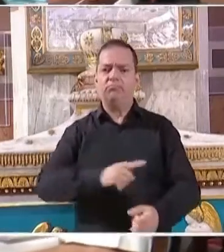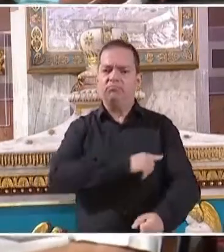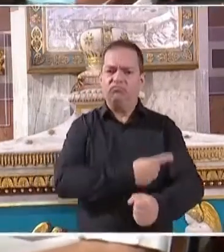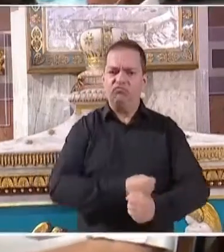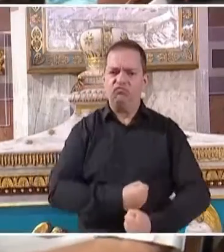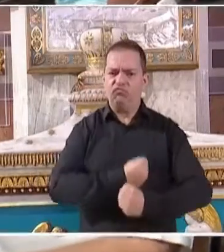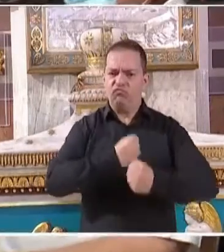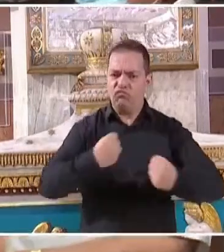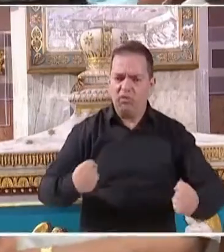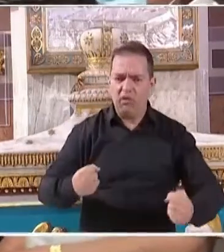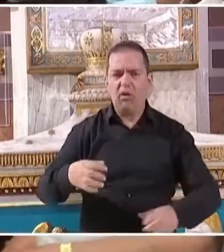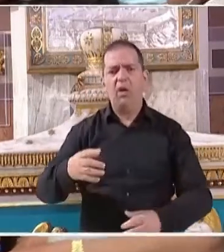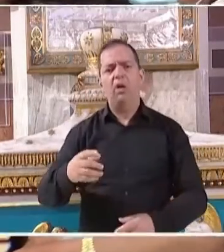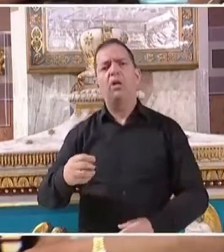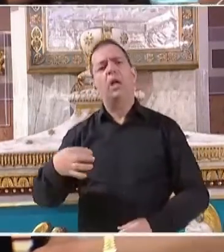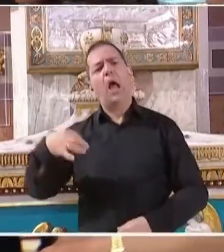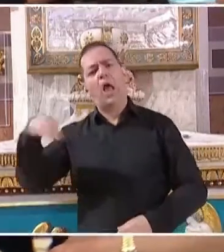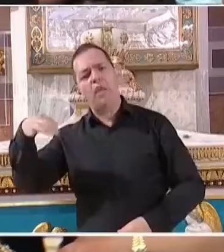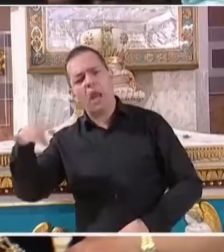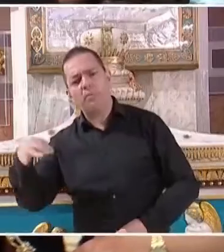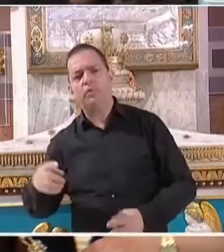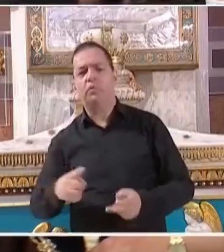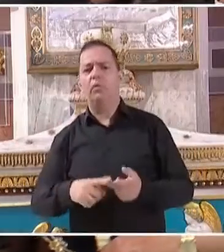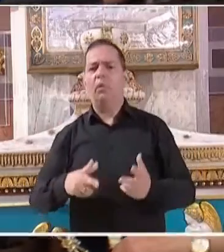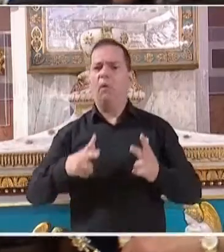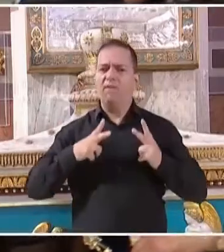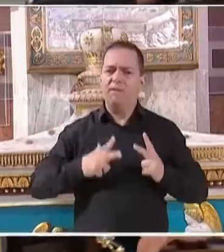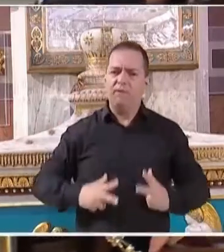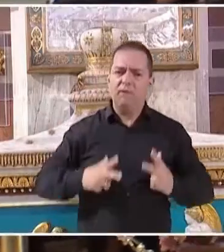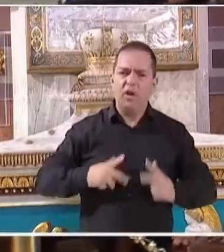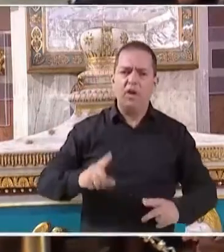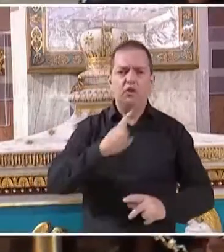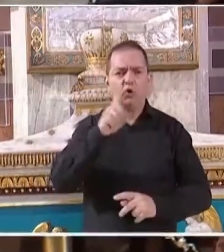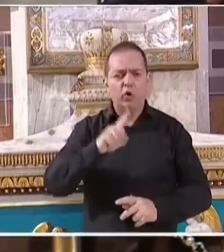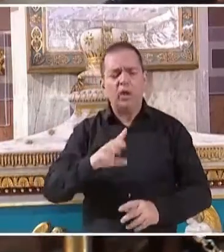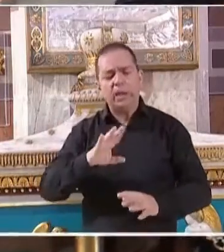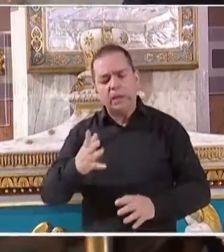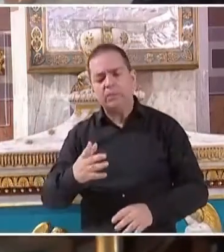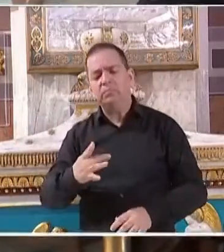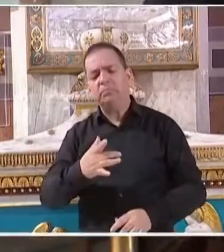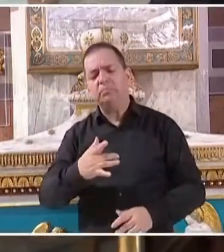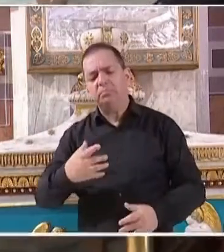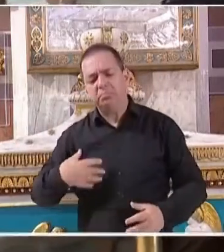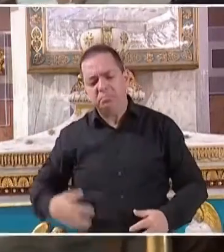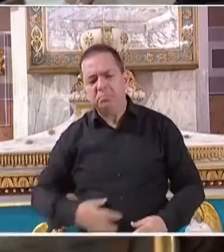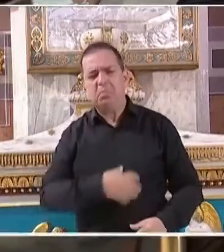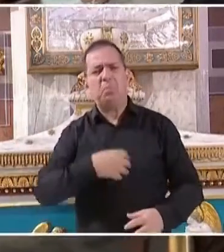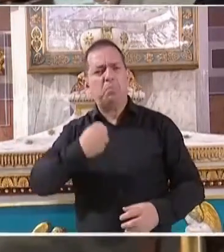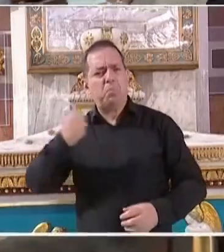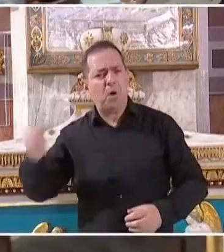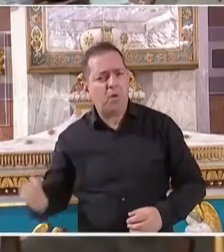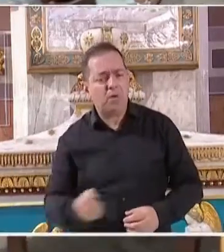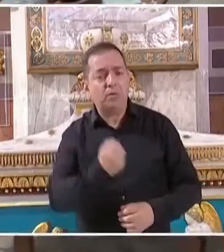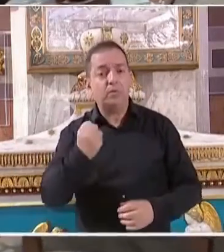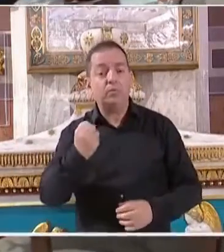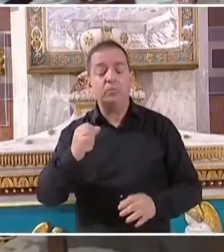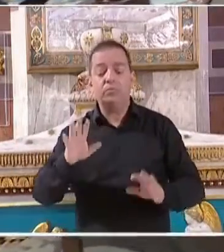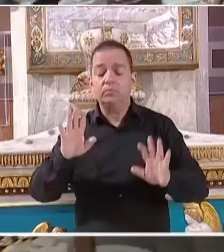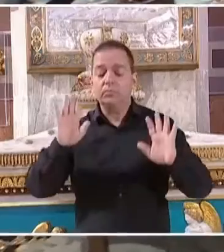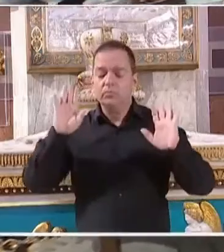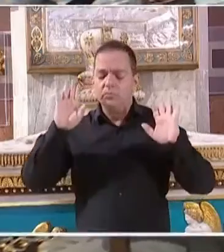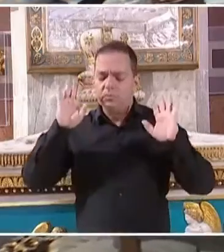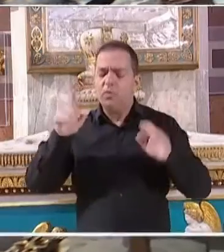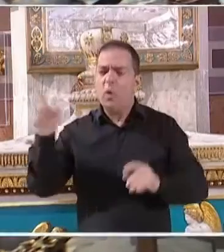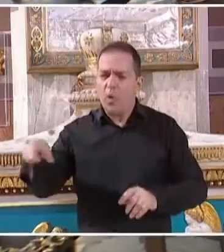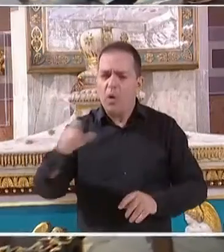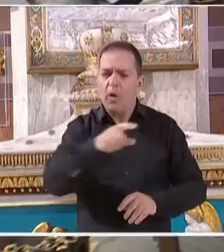την αδυναμία, στην ειδονή ή την οδύνη, αναζητεί στα μύχια της